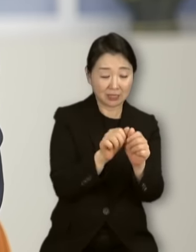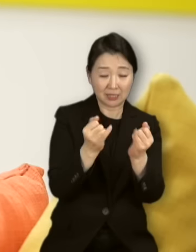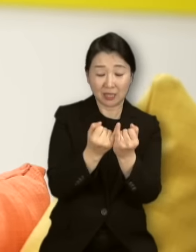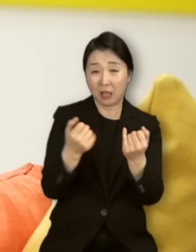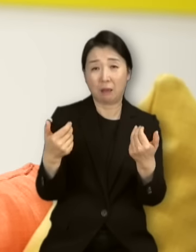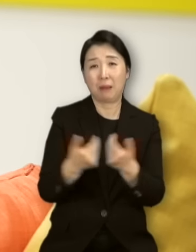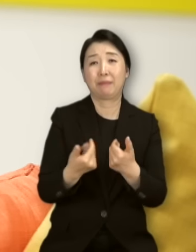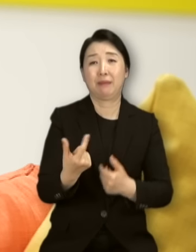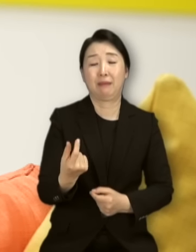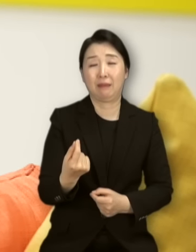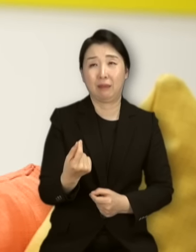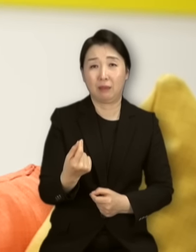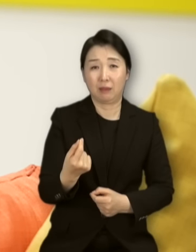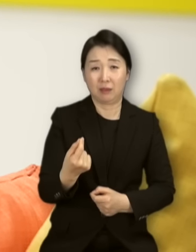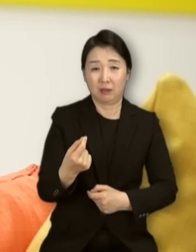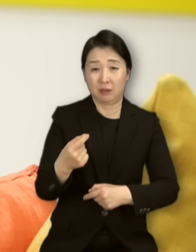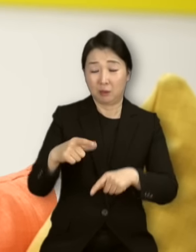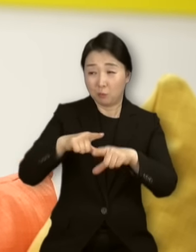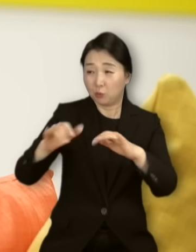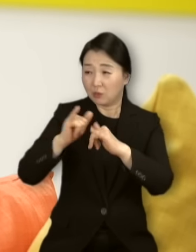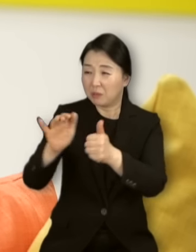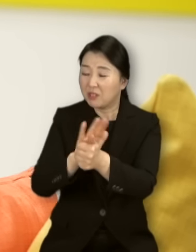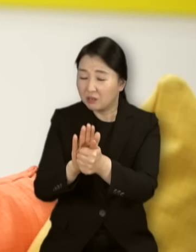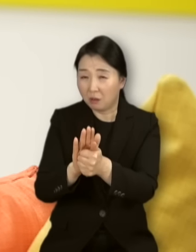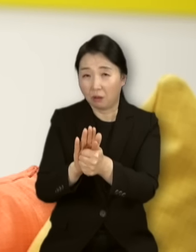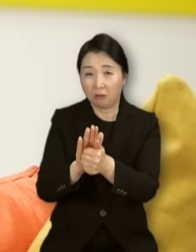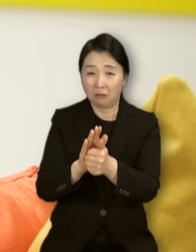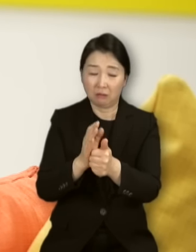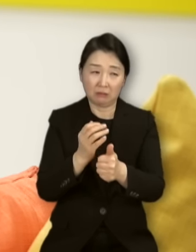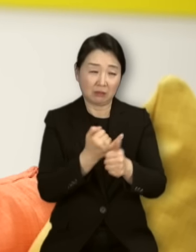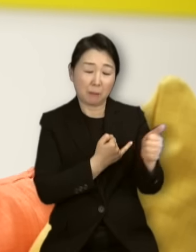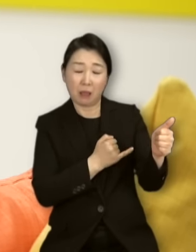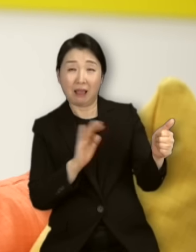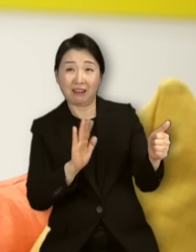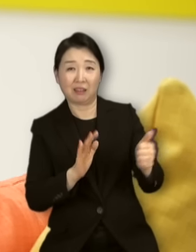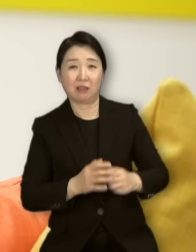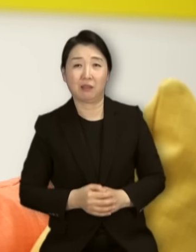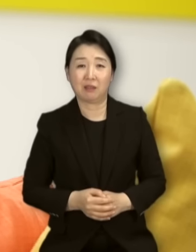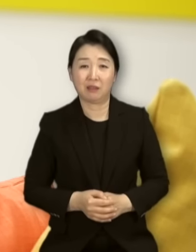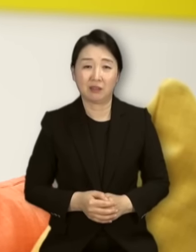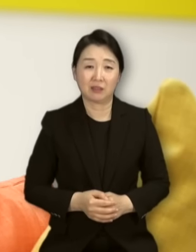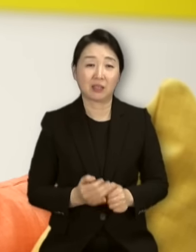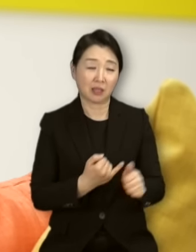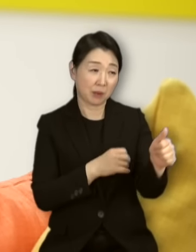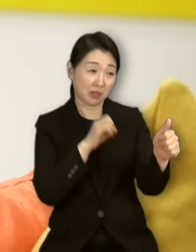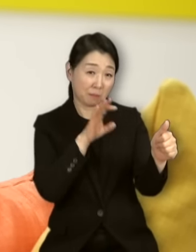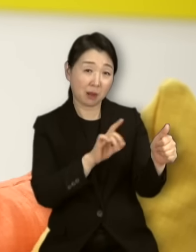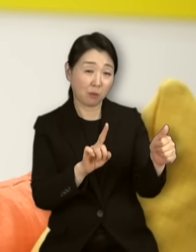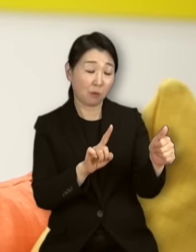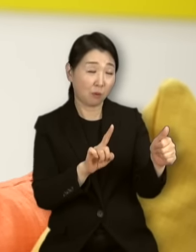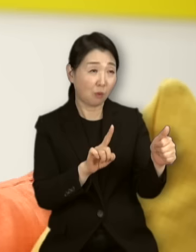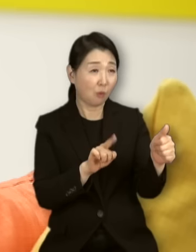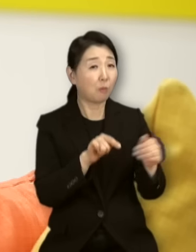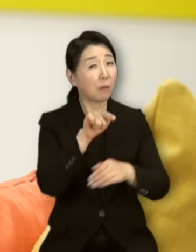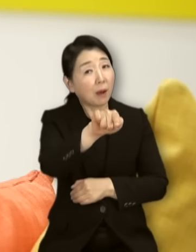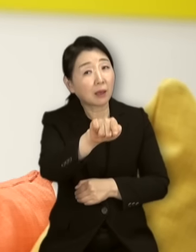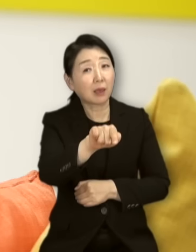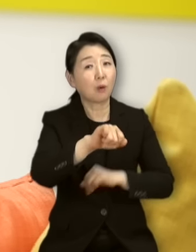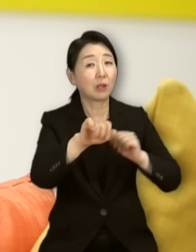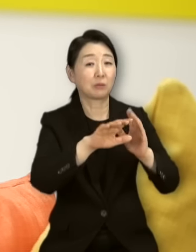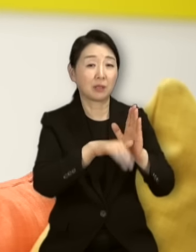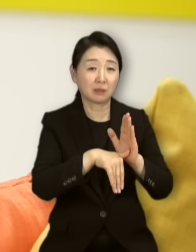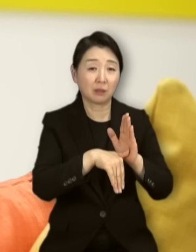반대거래 오빠 밖에 나가서 그렇게 모르는 사람한테 친절하면 너무 좋지 하지만 집에 와서